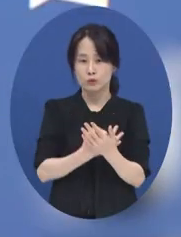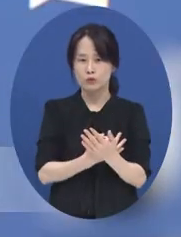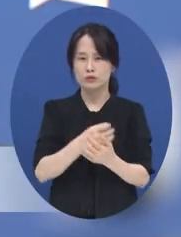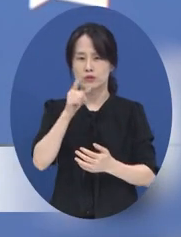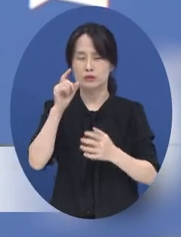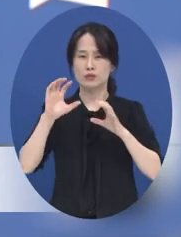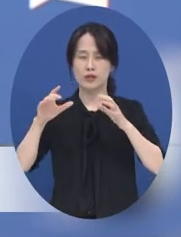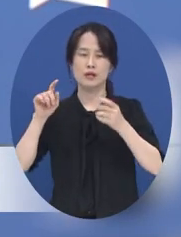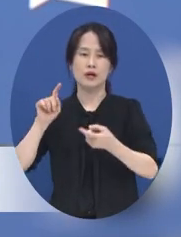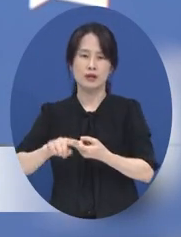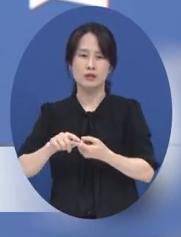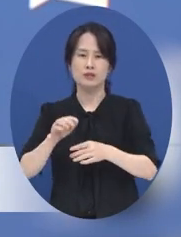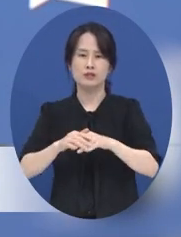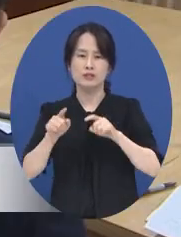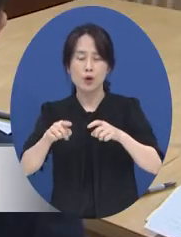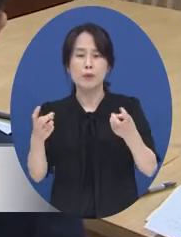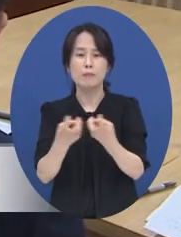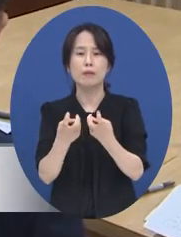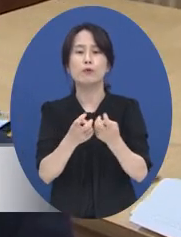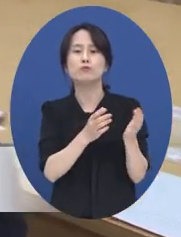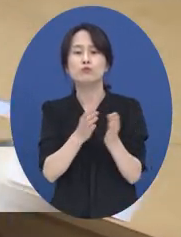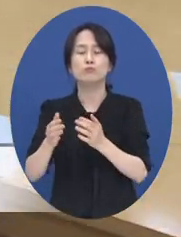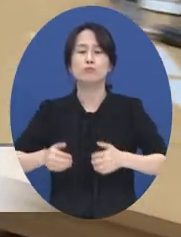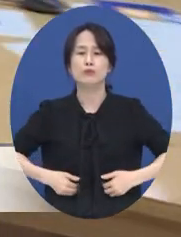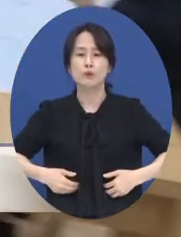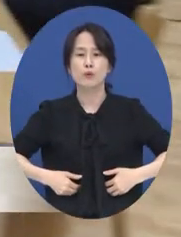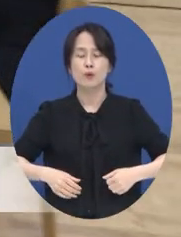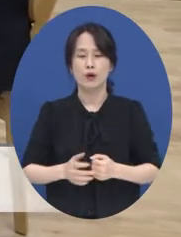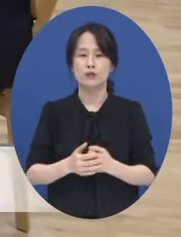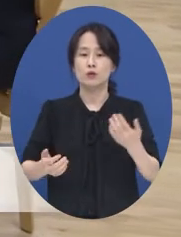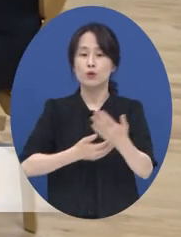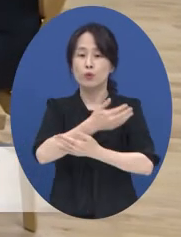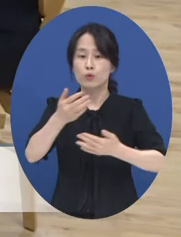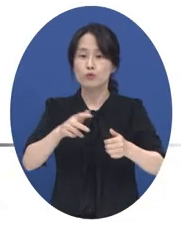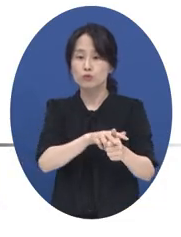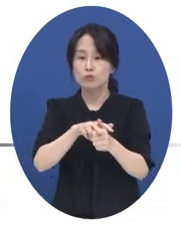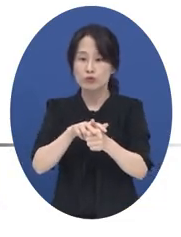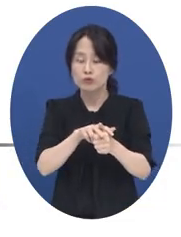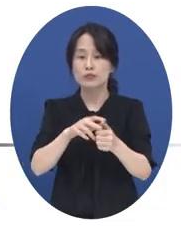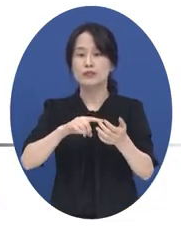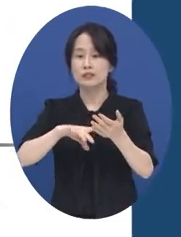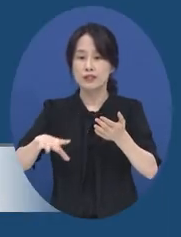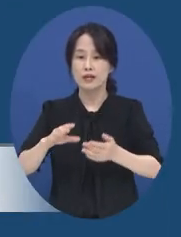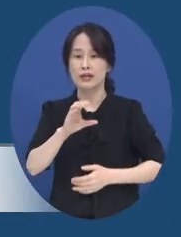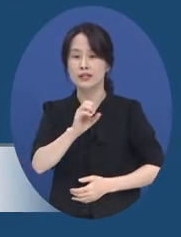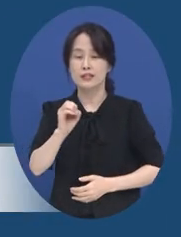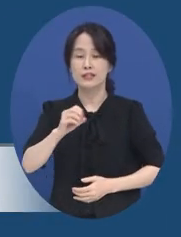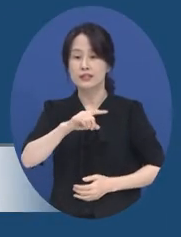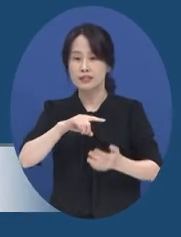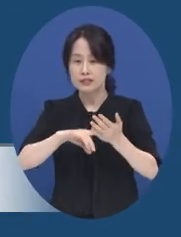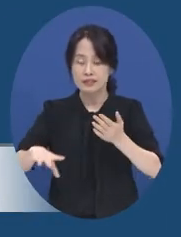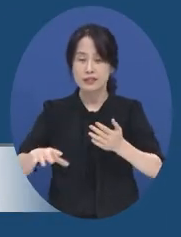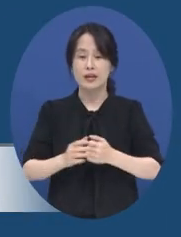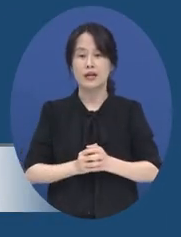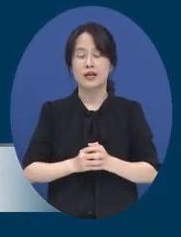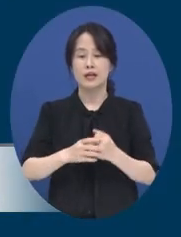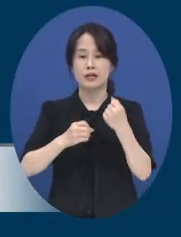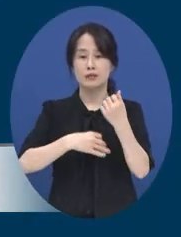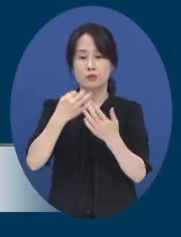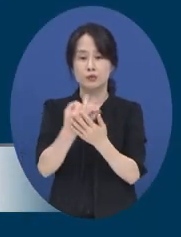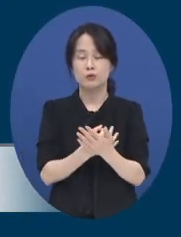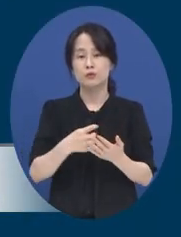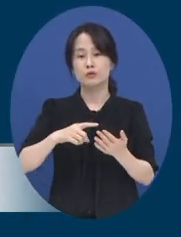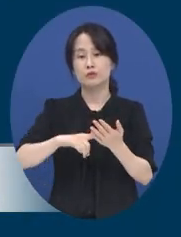차원에서 현실화할 수 있는 방안 마련과 공유부로부터 나오는 데이터세, 탄소세, 국토 보유세 등의 기본소득 재원